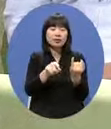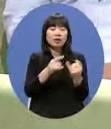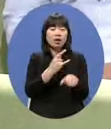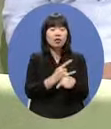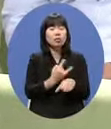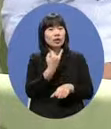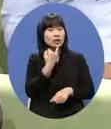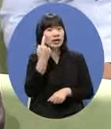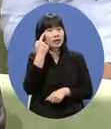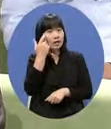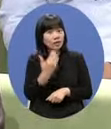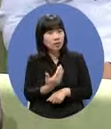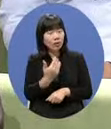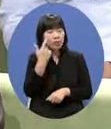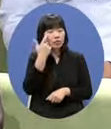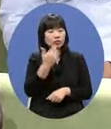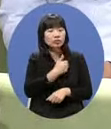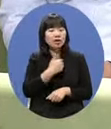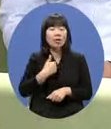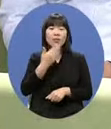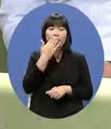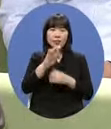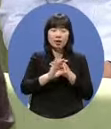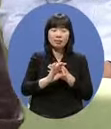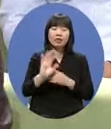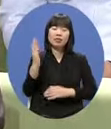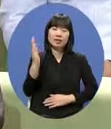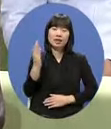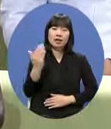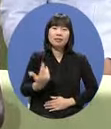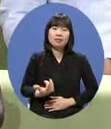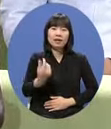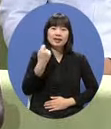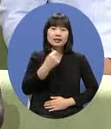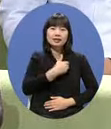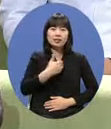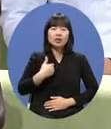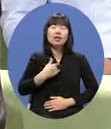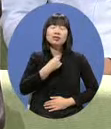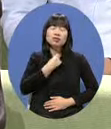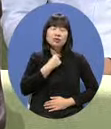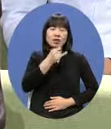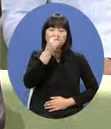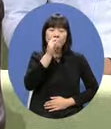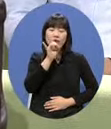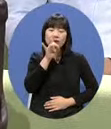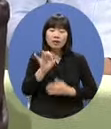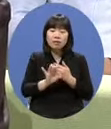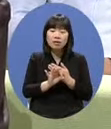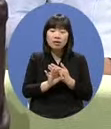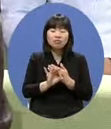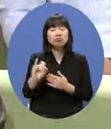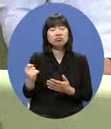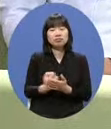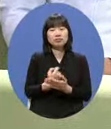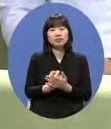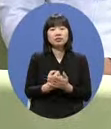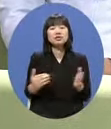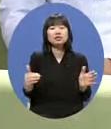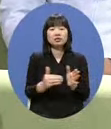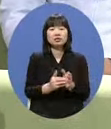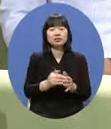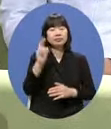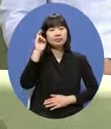돼요라고 물어보면 되는 거면은 어 돼라고 얼른 욕구가 충족이 될 거고 안 되면은음 아쉽다라고 끝날